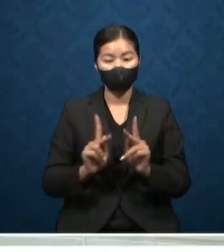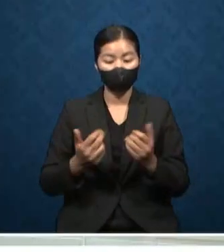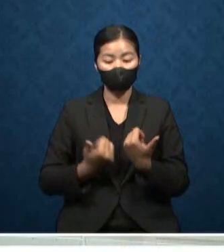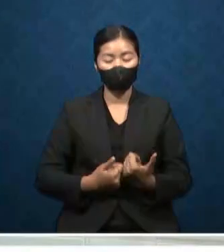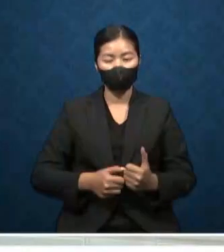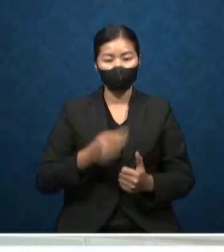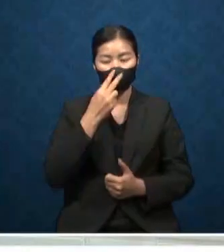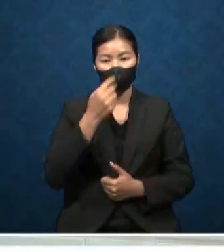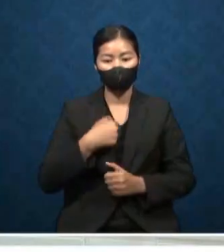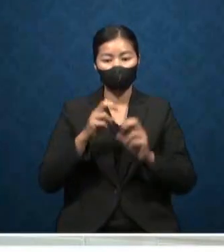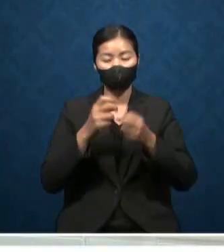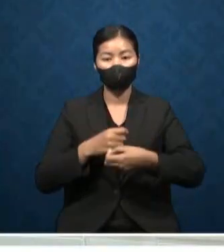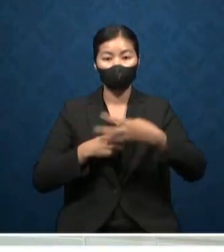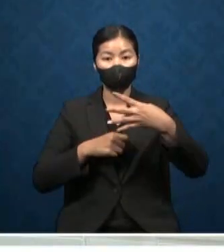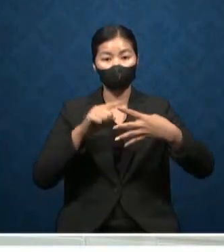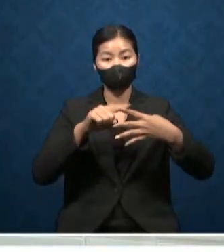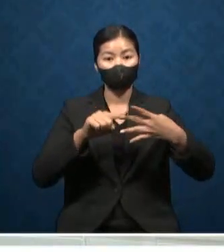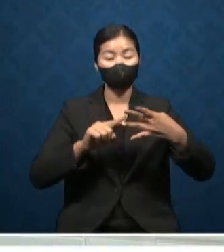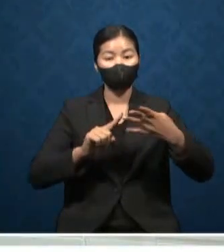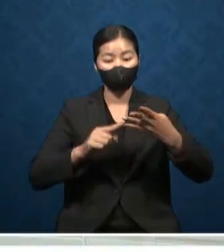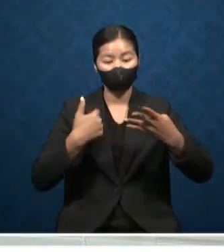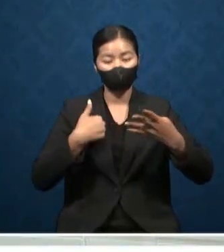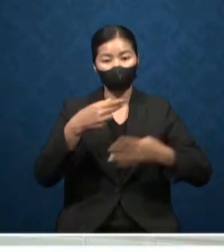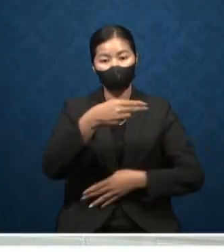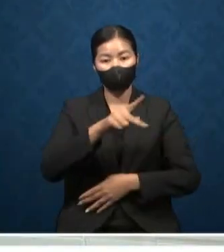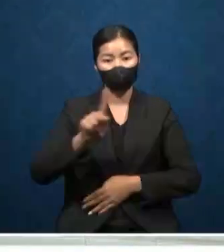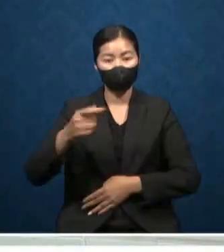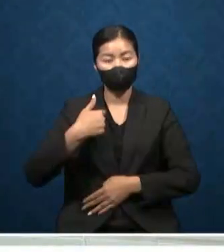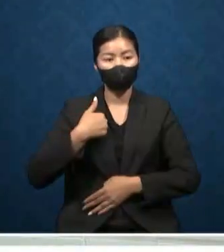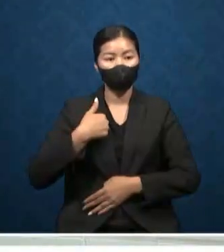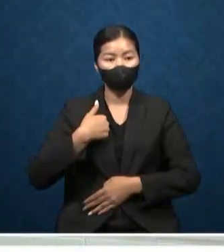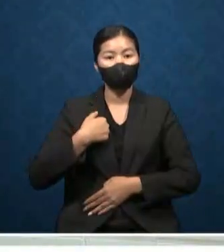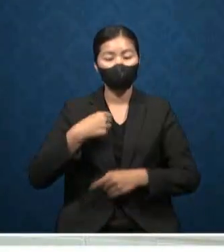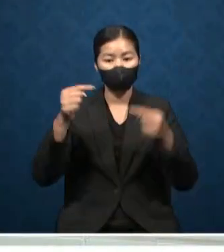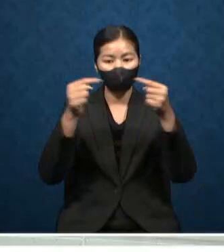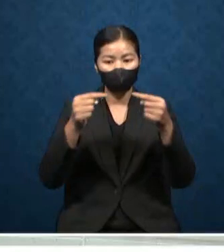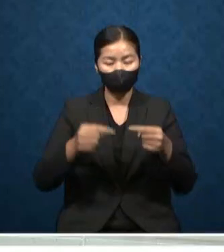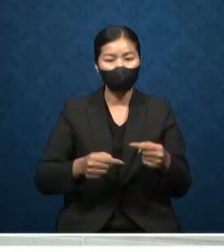ข้อซึ่งในหลักการแล้วเนี่ยก็ไม่ได้ขัดอะไรกับ